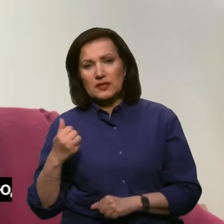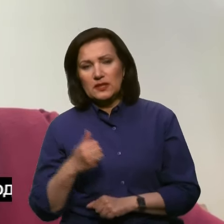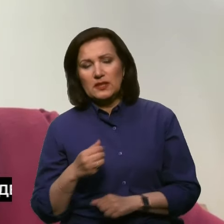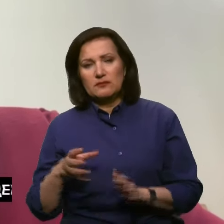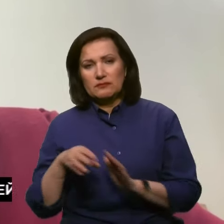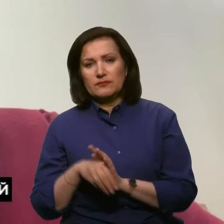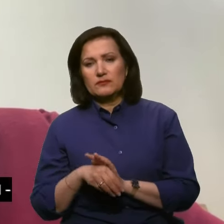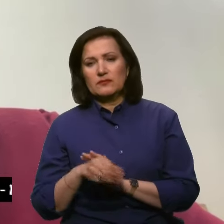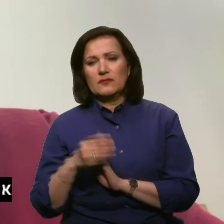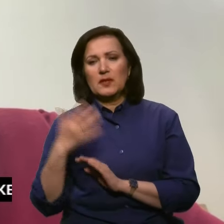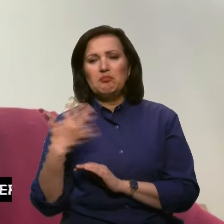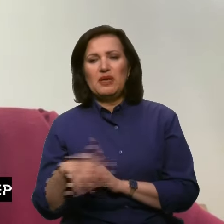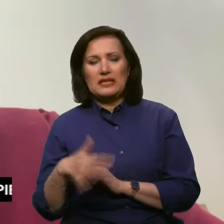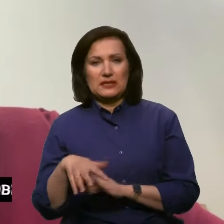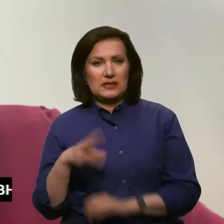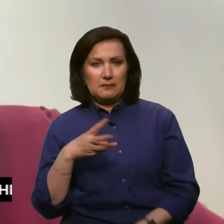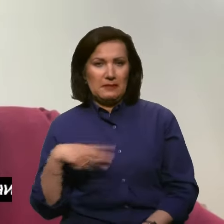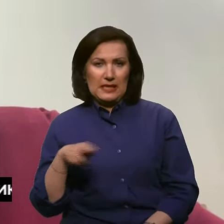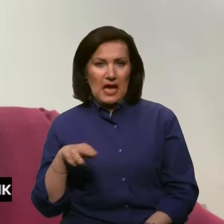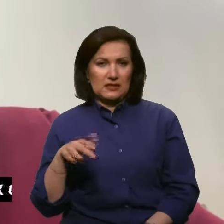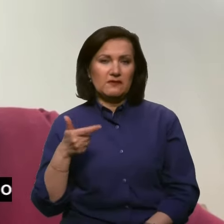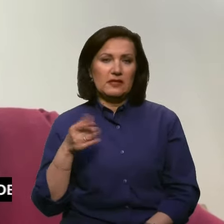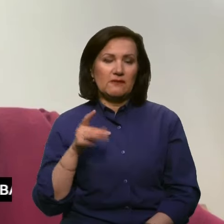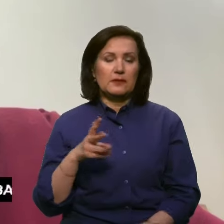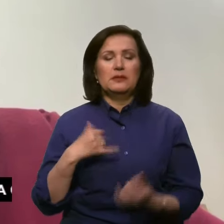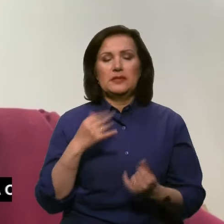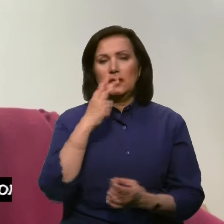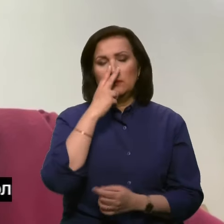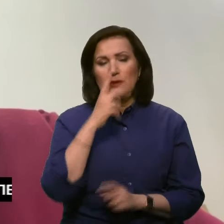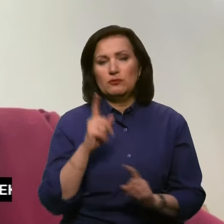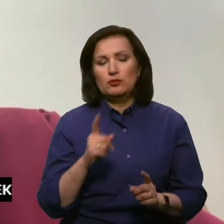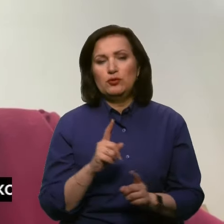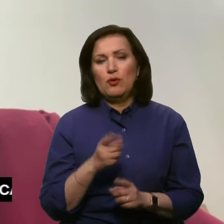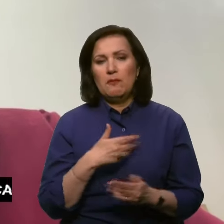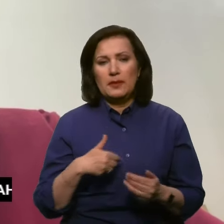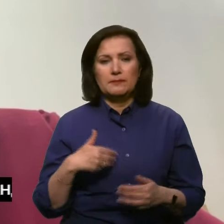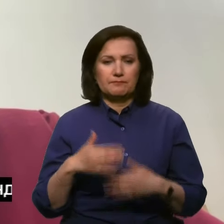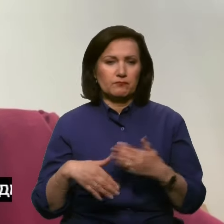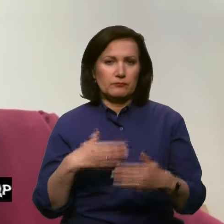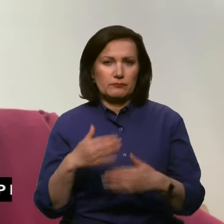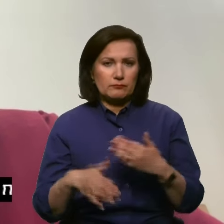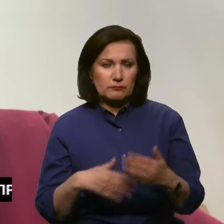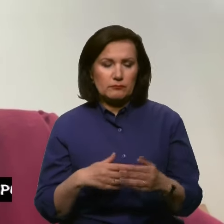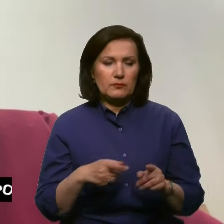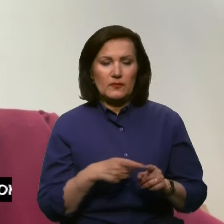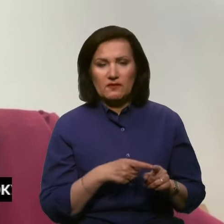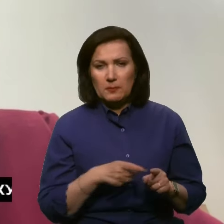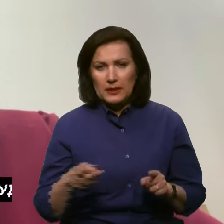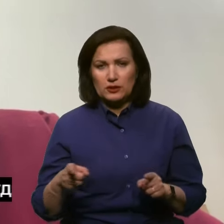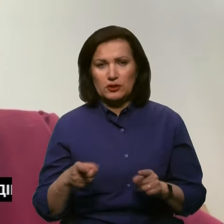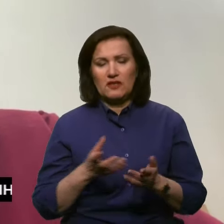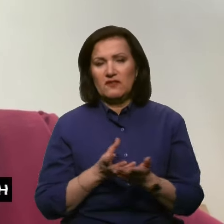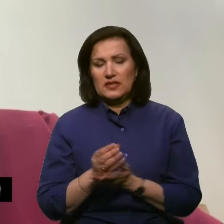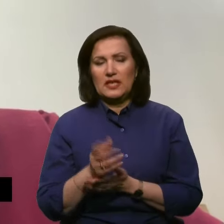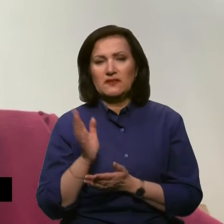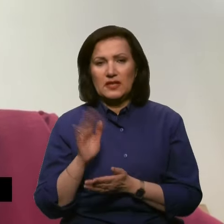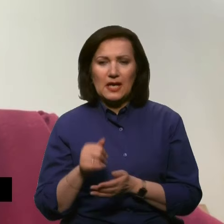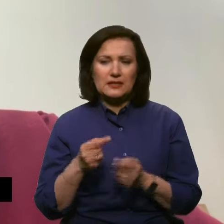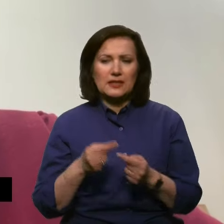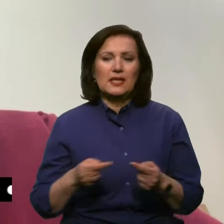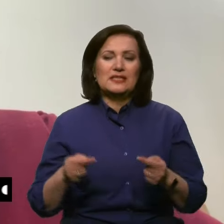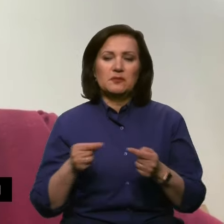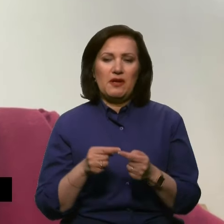рік закладено близько 50 мільярдів гривень. Ми зараз бачимо, що ми йдемо абсолютно в межах видатків навіть з